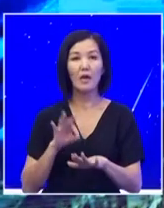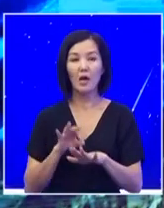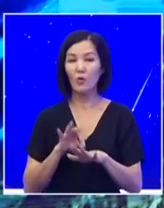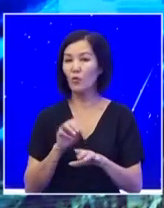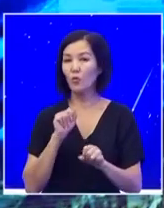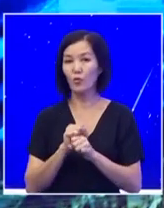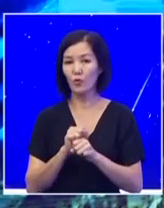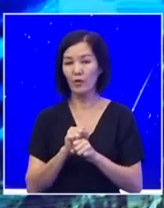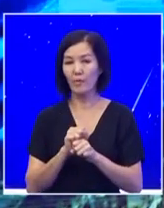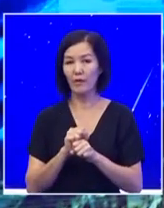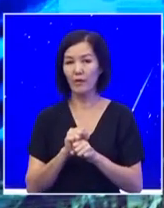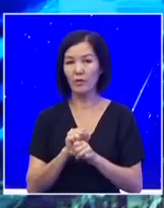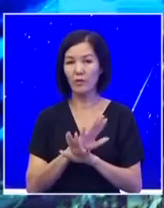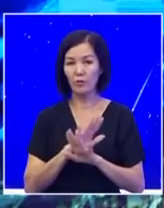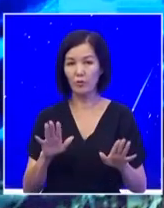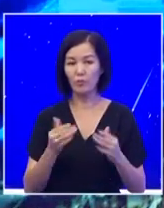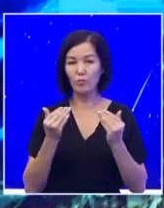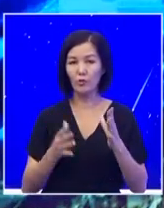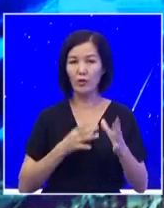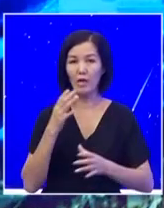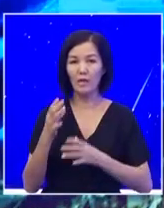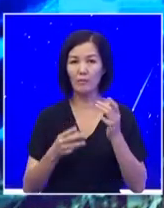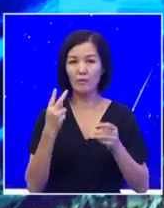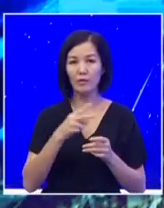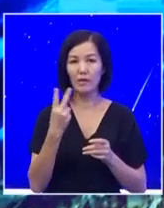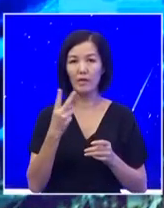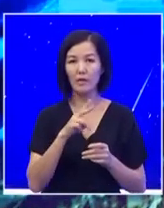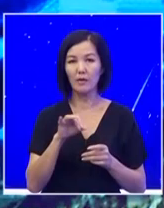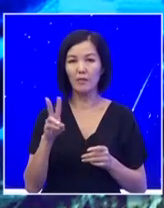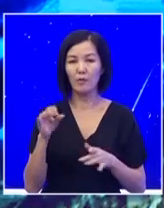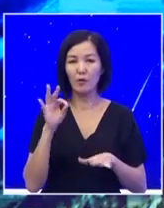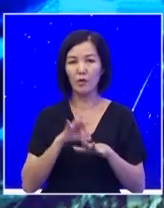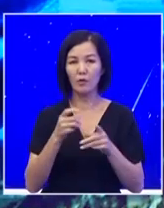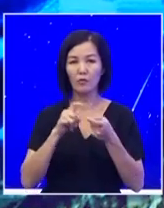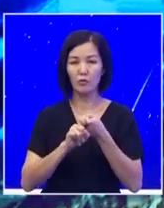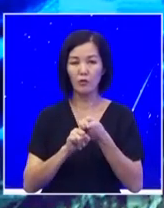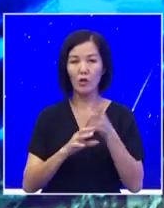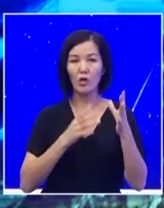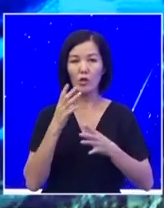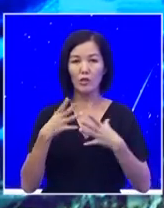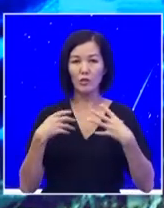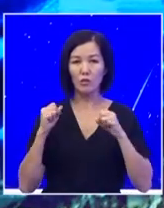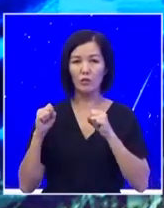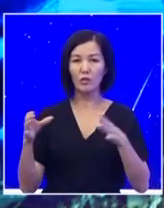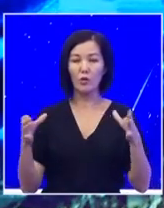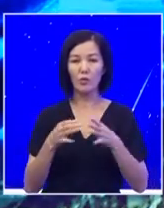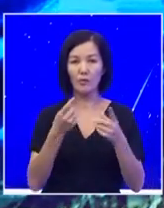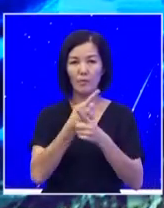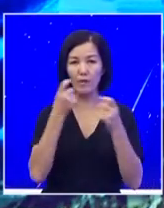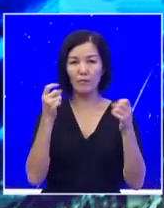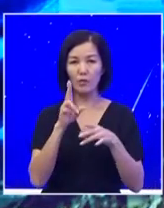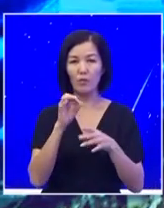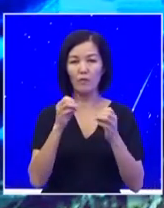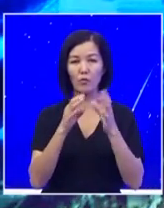Індет әлі дес бермей тұр. Әлем бойынша 22 миллион адам коронавирус жұқтырды. Дүниежүзілік денсаулық сақтау ұйымының